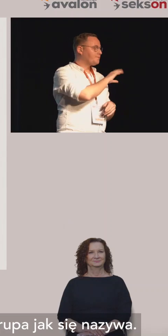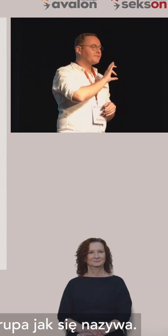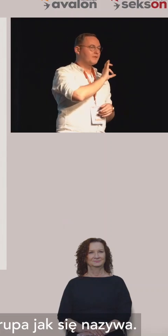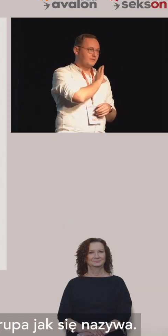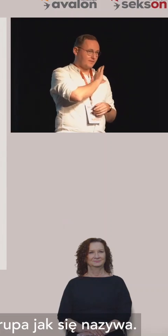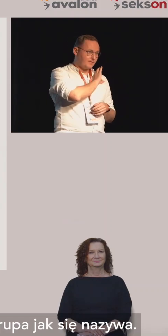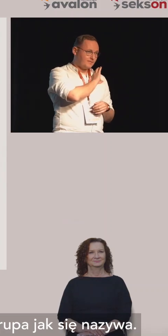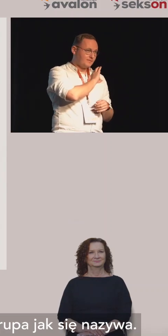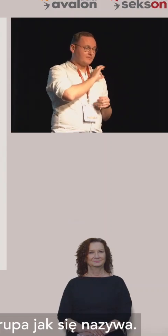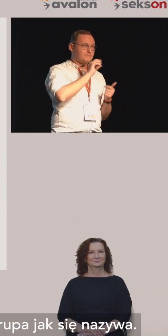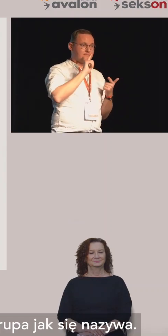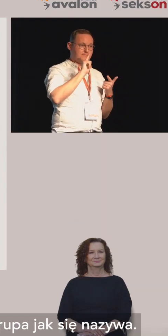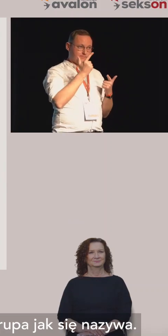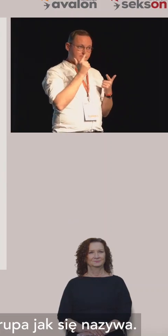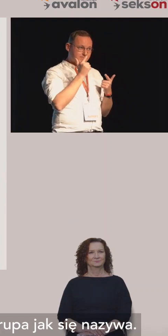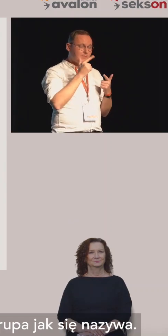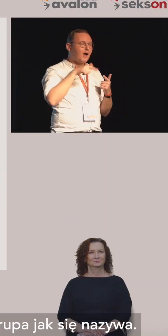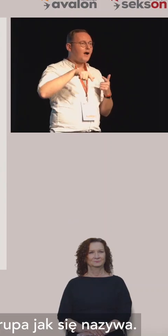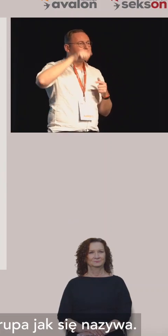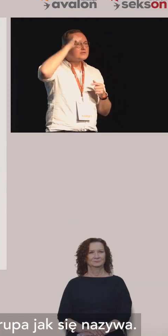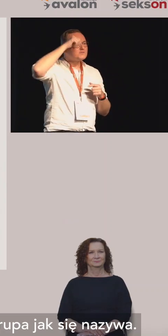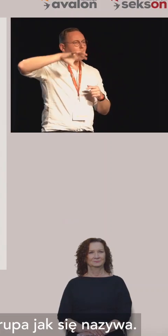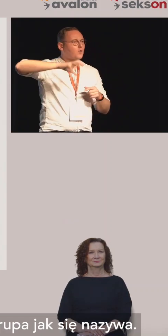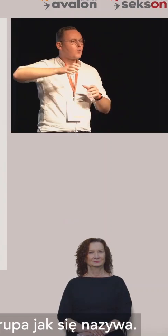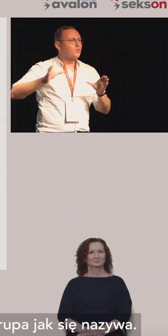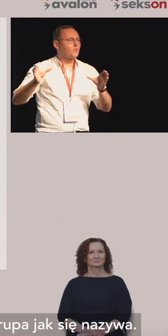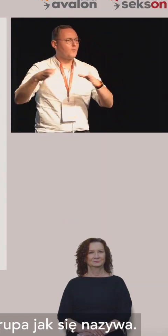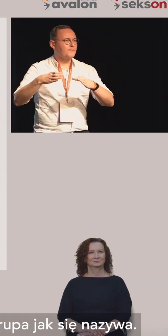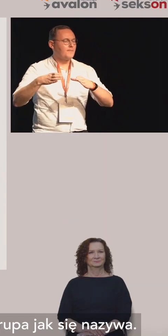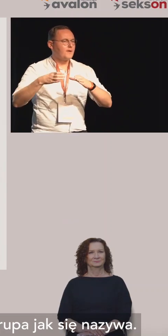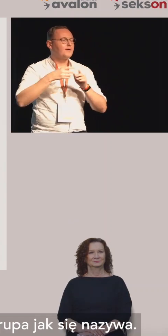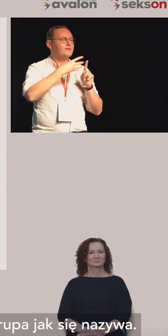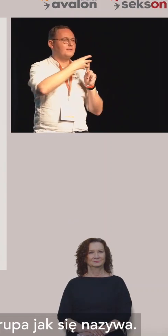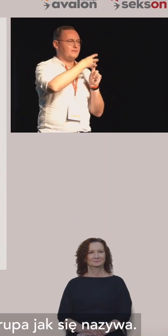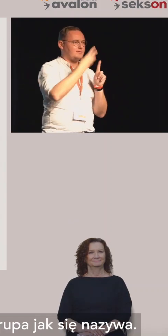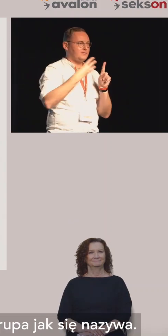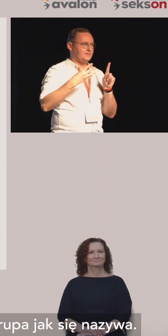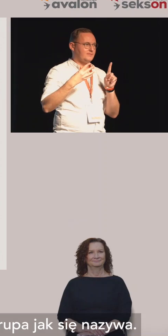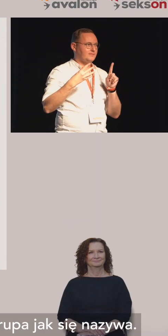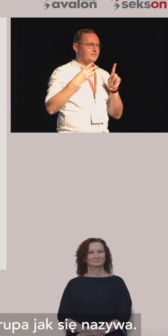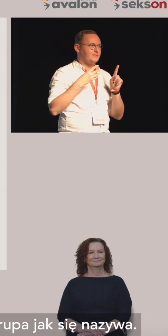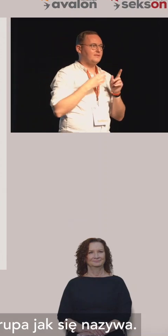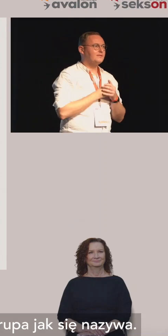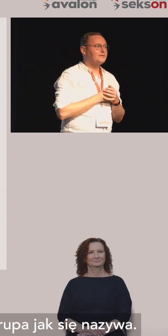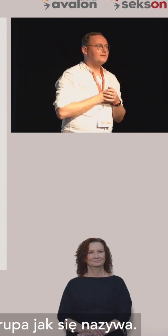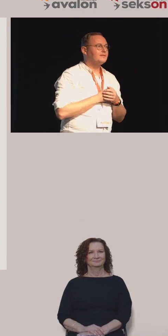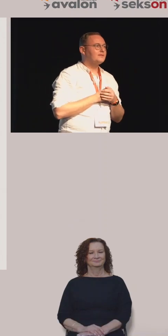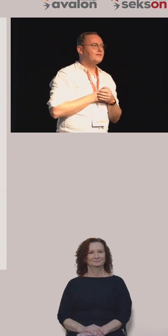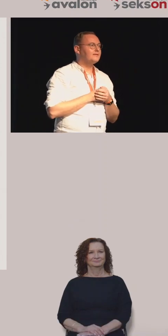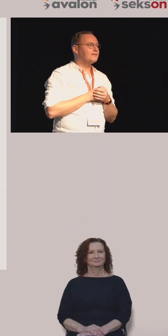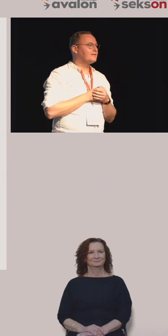Pamiętacie, wcześniej pokazywaliśmy. Był gej, była lesbijka, a grupa, jak się nazywa?